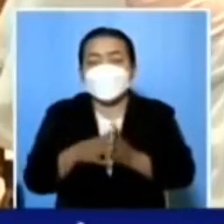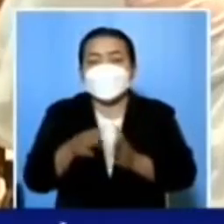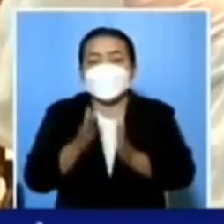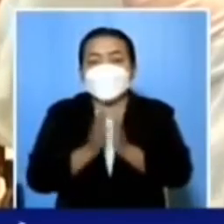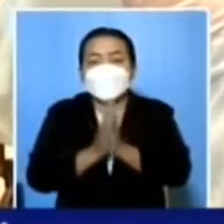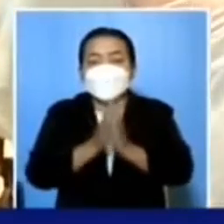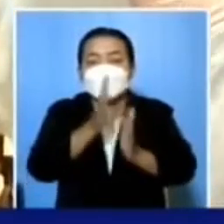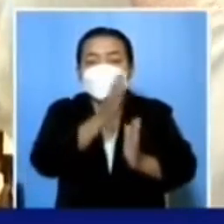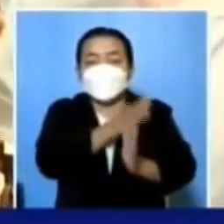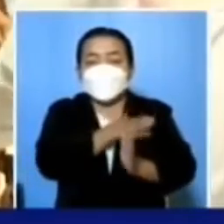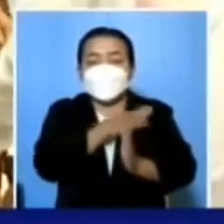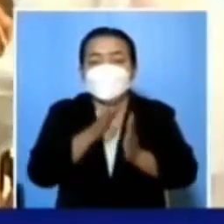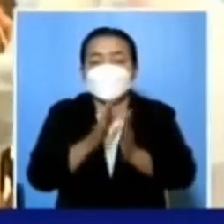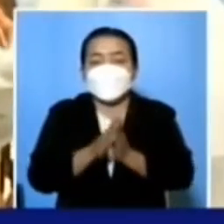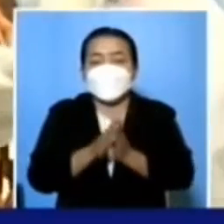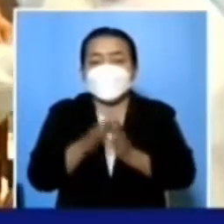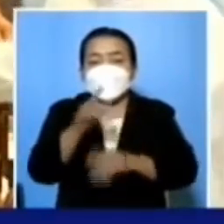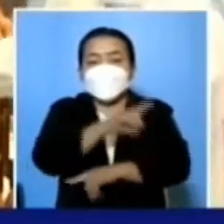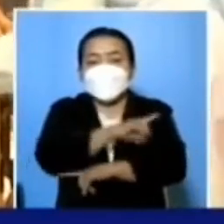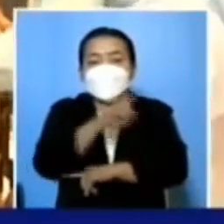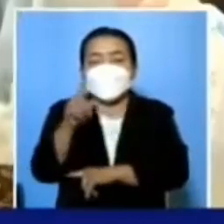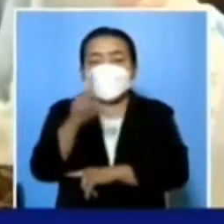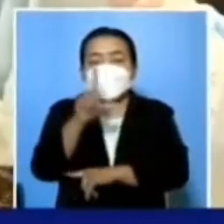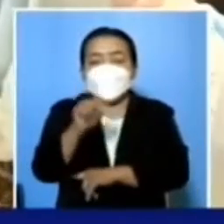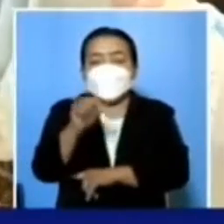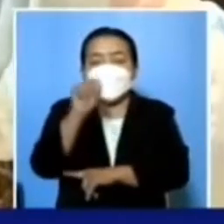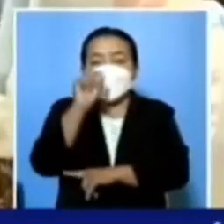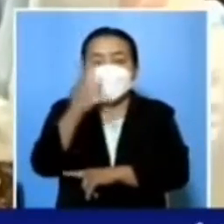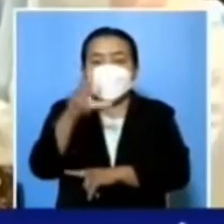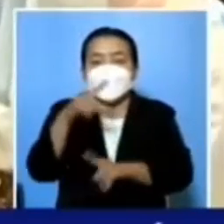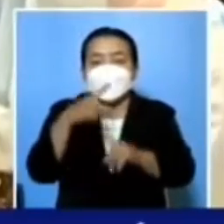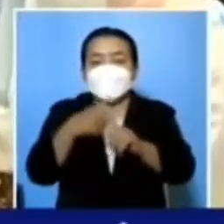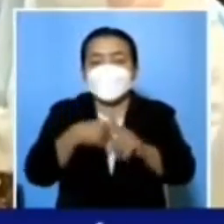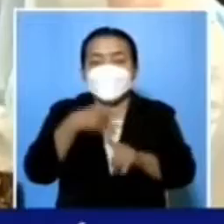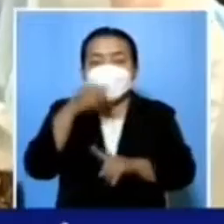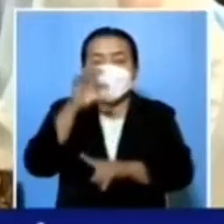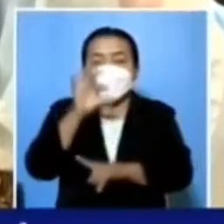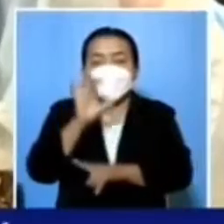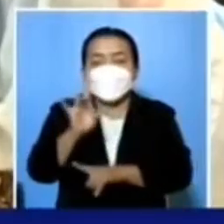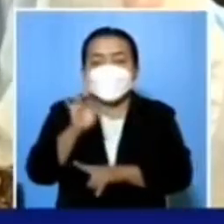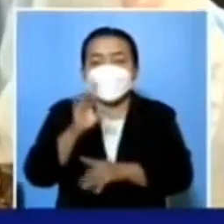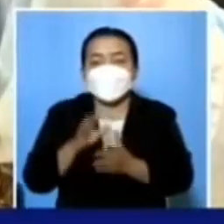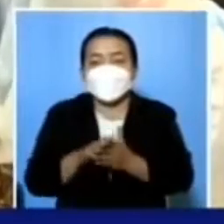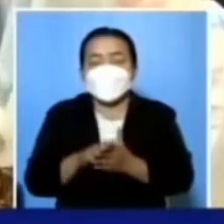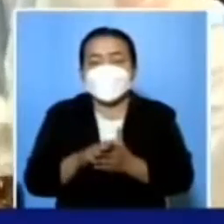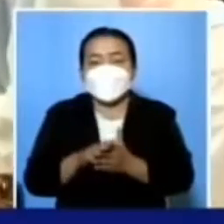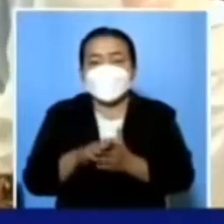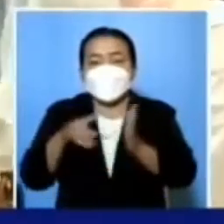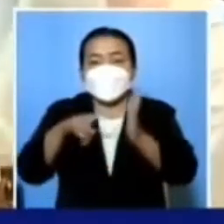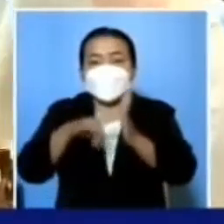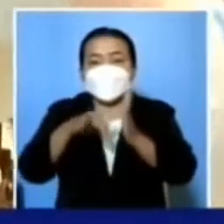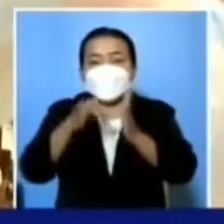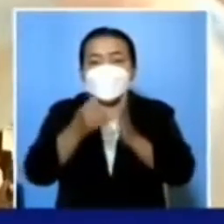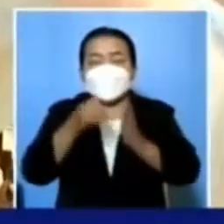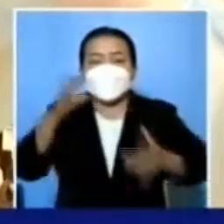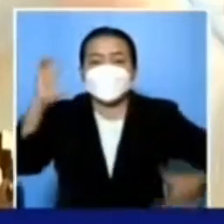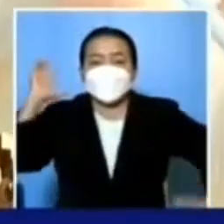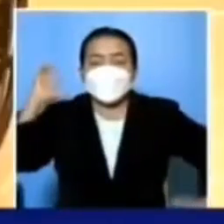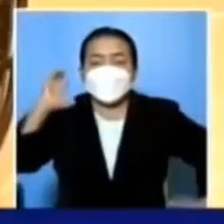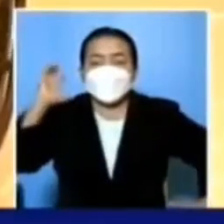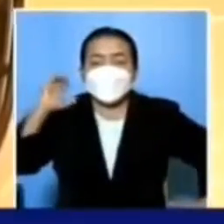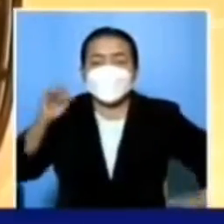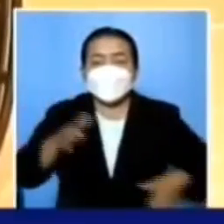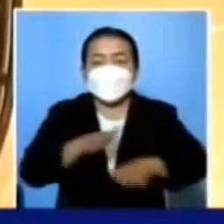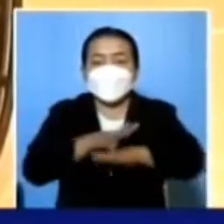สิงหาคม 2560 4เป็นต้นมาค่ะในส่วนของจังหวัดลพบุรีนะคะได้มีการกระจายไปในพื้นที่ครอบคลุมทั้ง 11อำเภอ